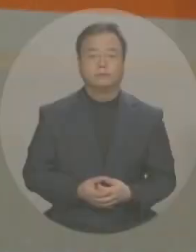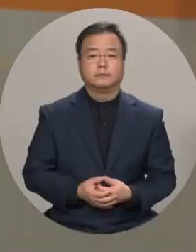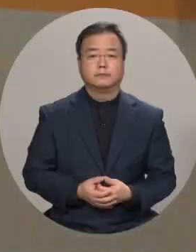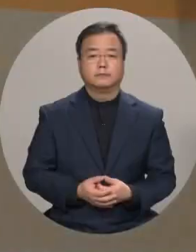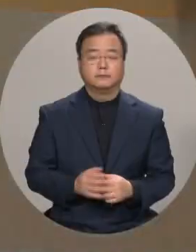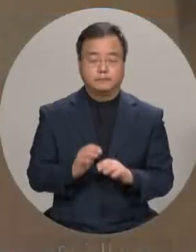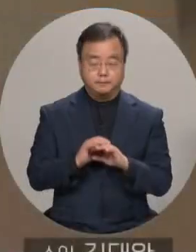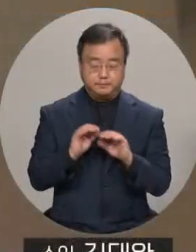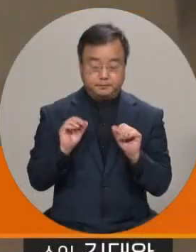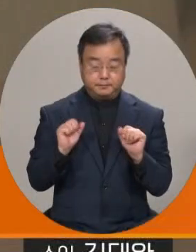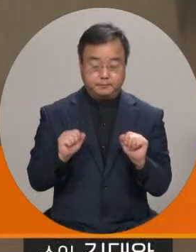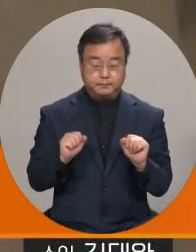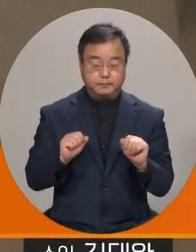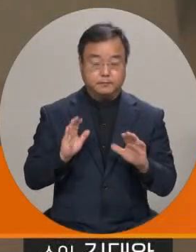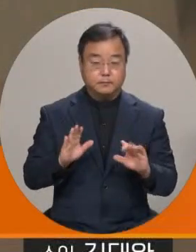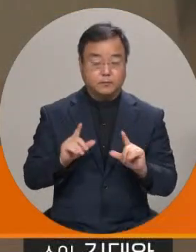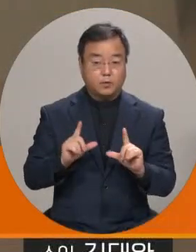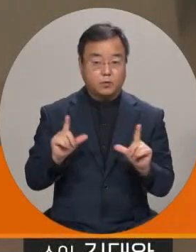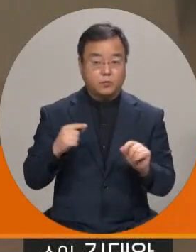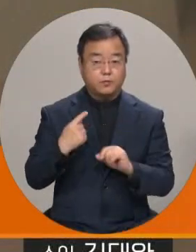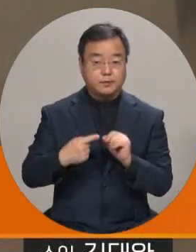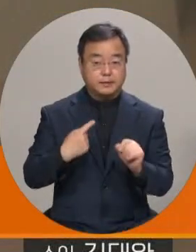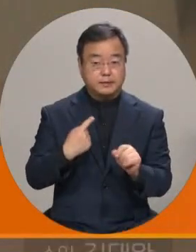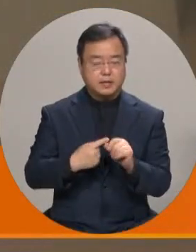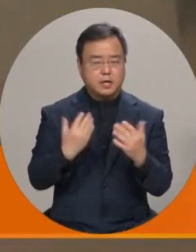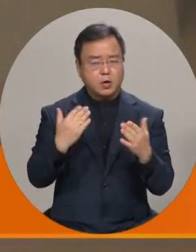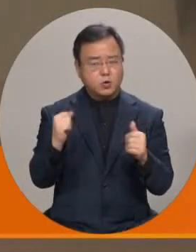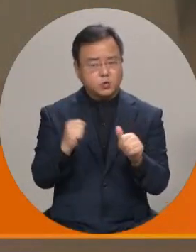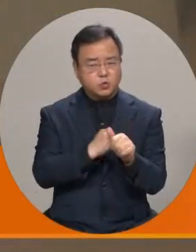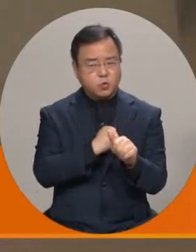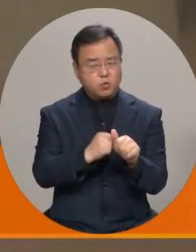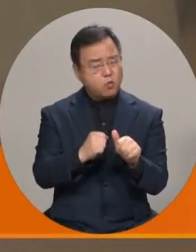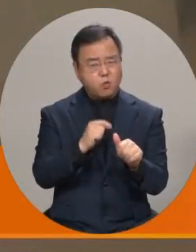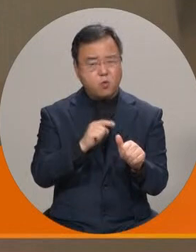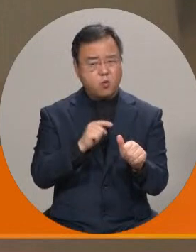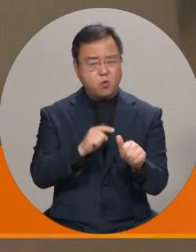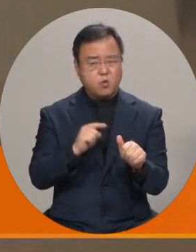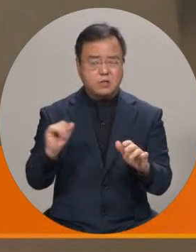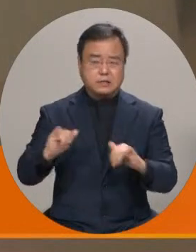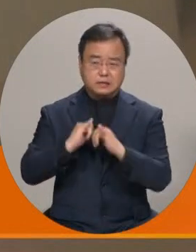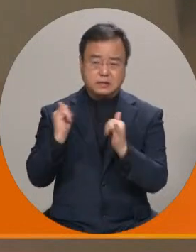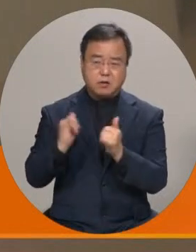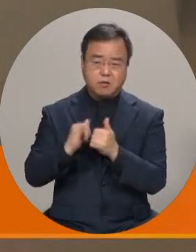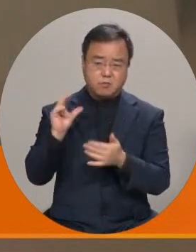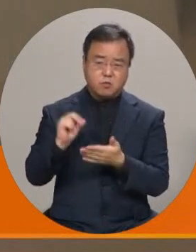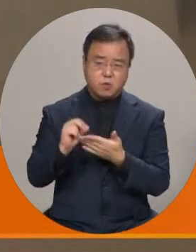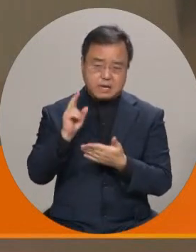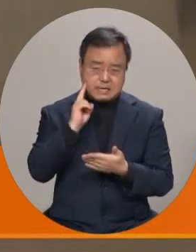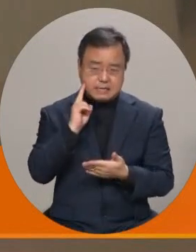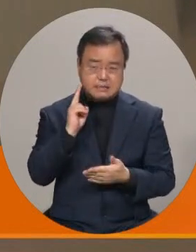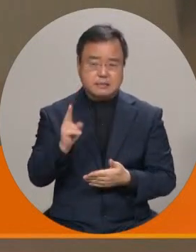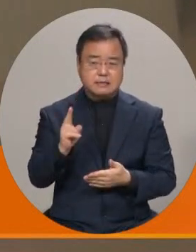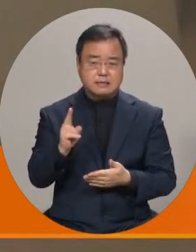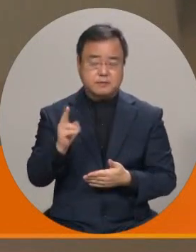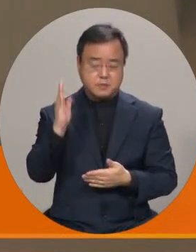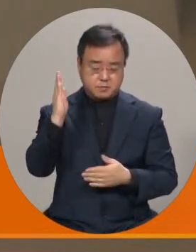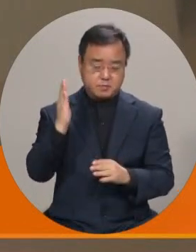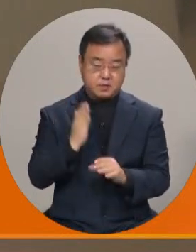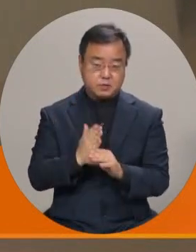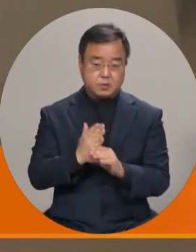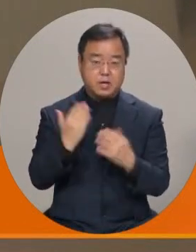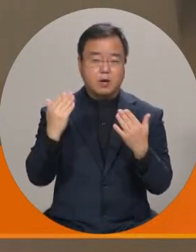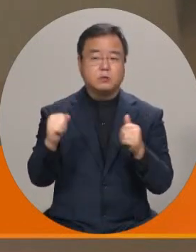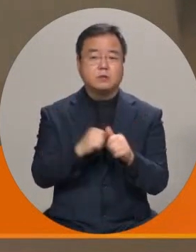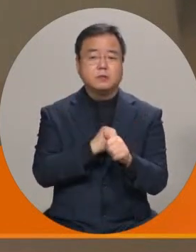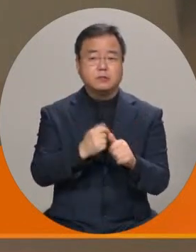올 한해 학교폭력 문제가 사회적 현안으로 떠오르면서 이 학교폭력을 당했다고 응답한 학생 비율이 10년 만에